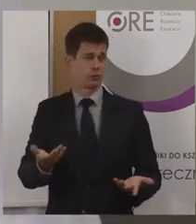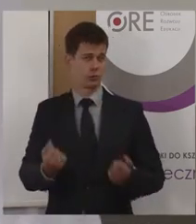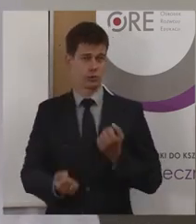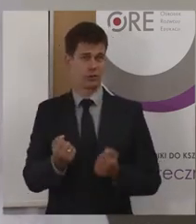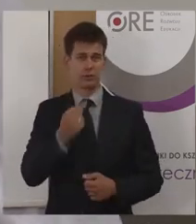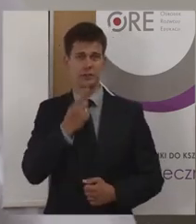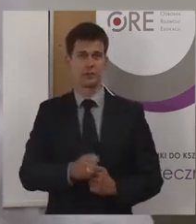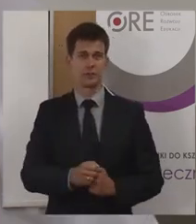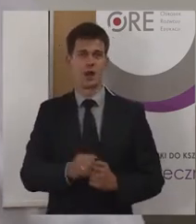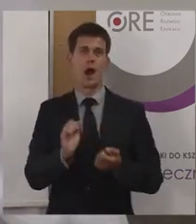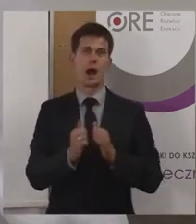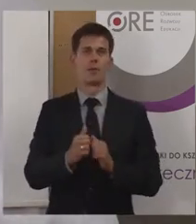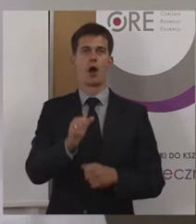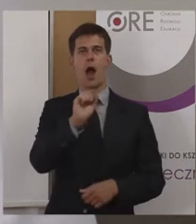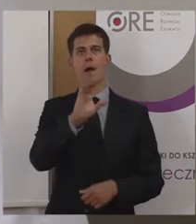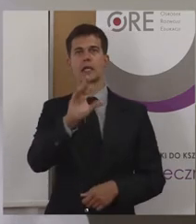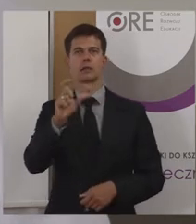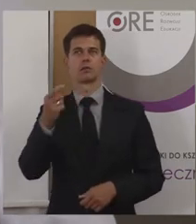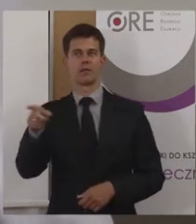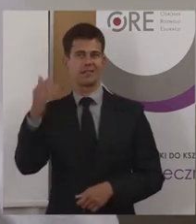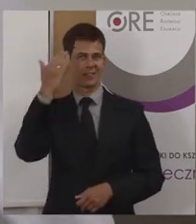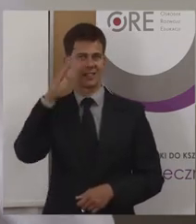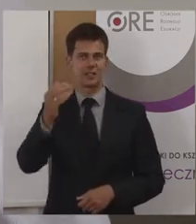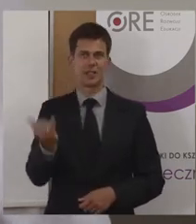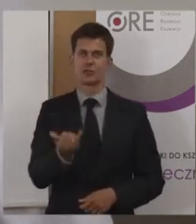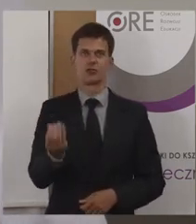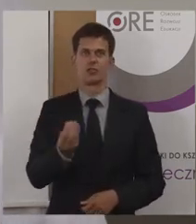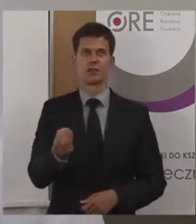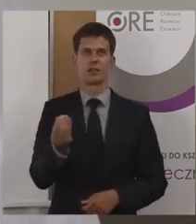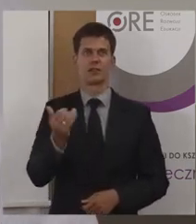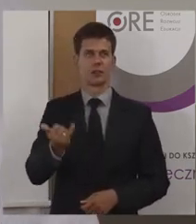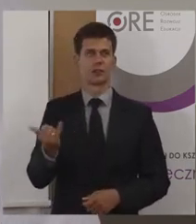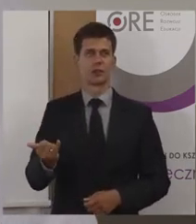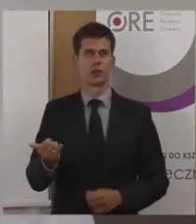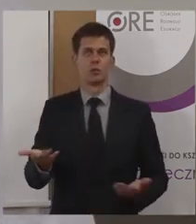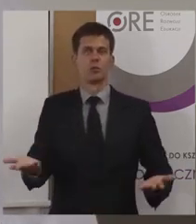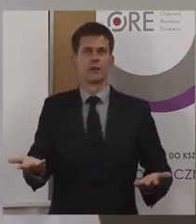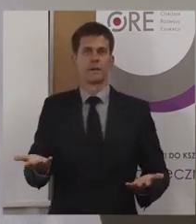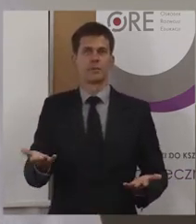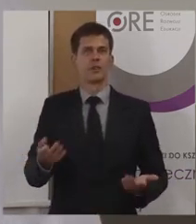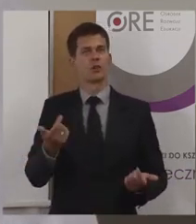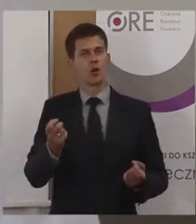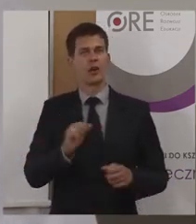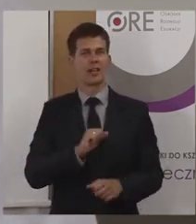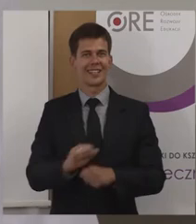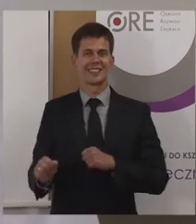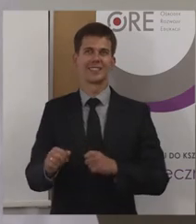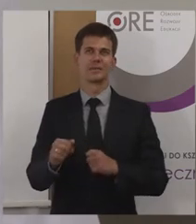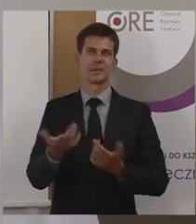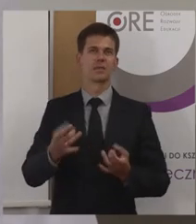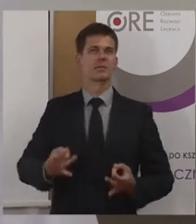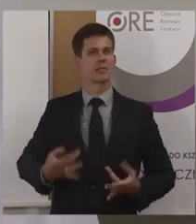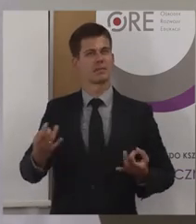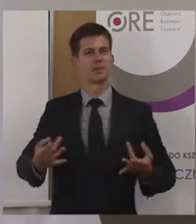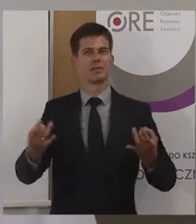literek. To jest ogromny problem ogólnie, bo znacząco podraża, jeżeli by się